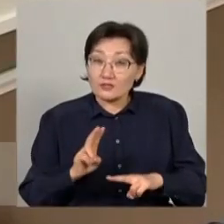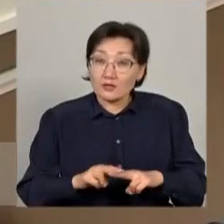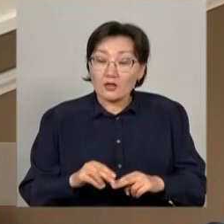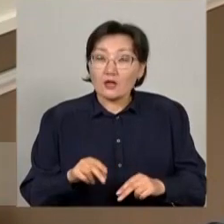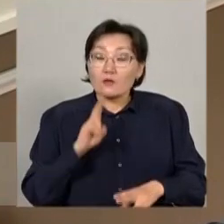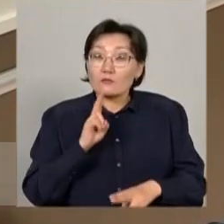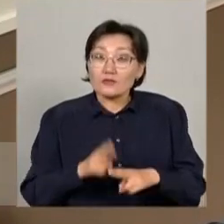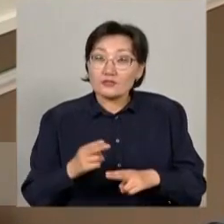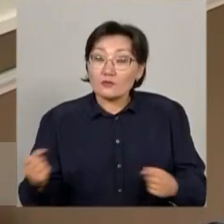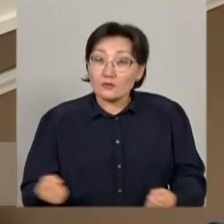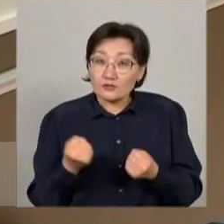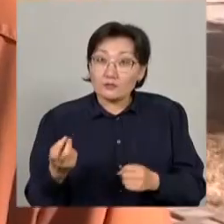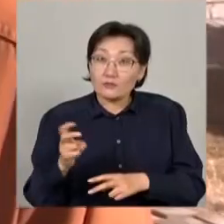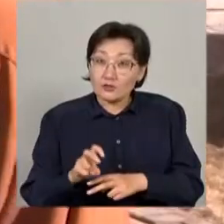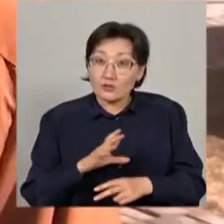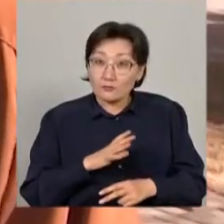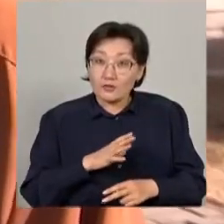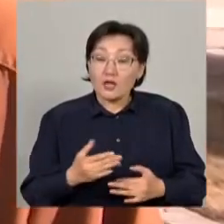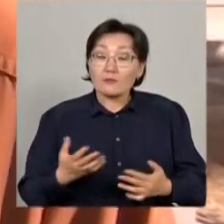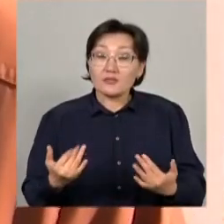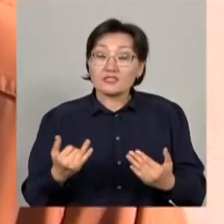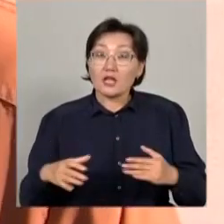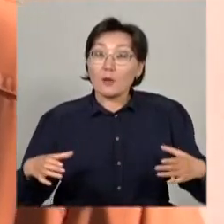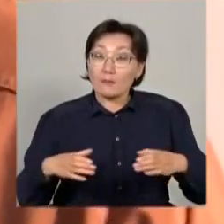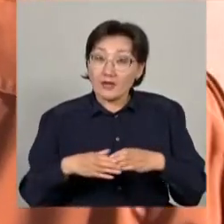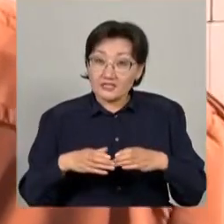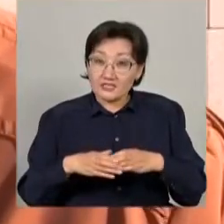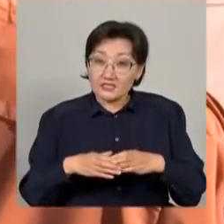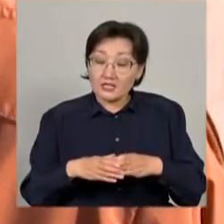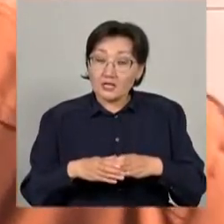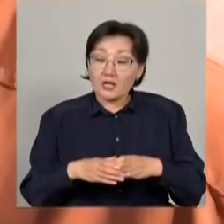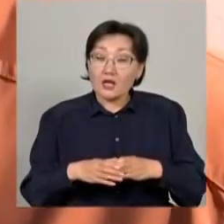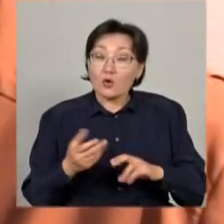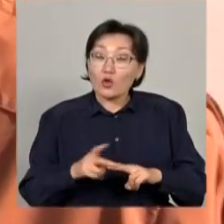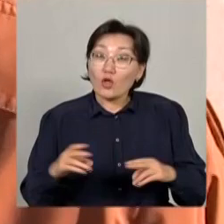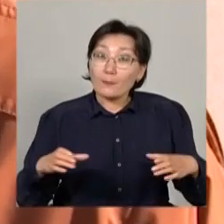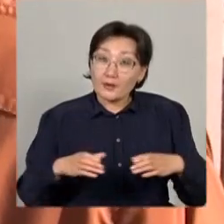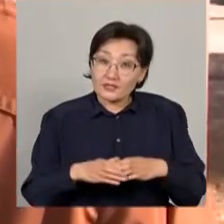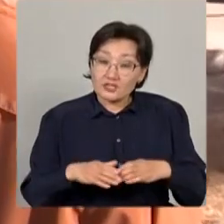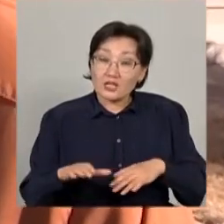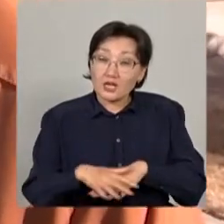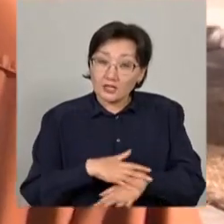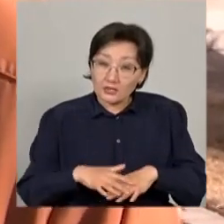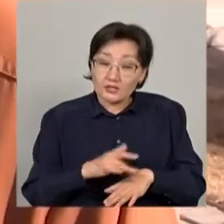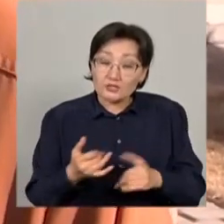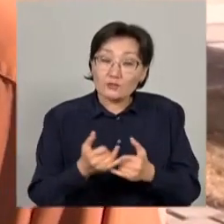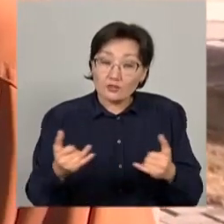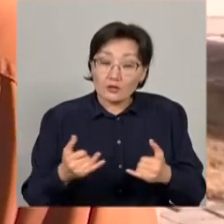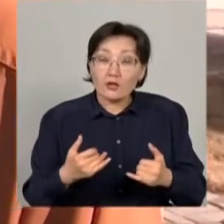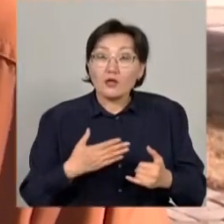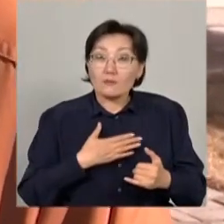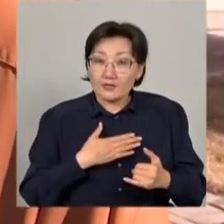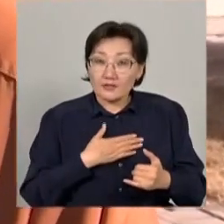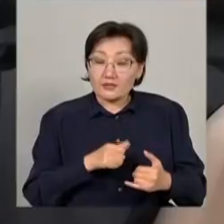әпкесін қолдау үшін келіпті. Енді әрине, партия болғасан кейін, ол партия халыққа қызмет істеу үшін мен өзім бірге